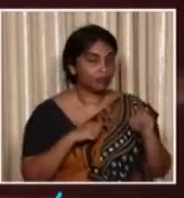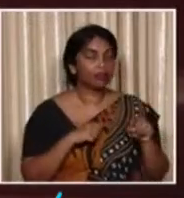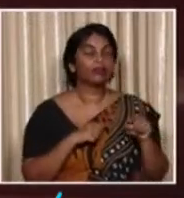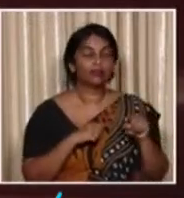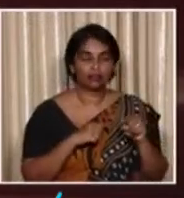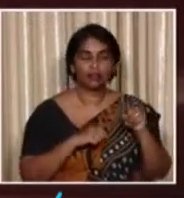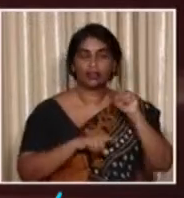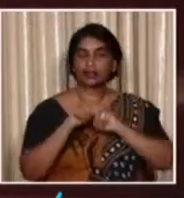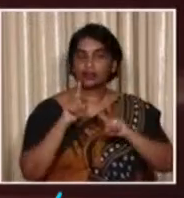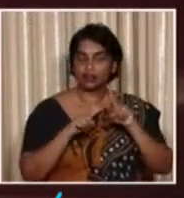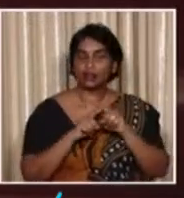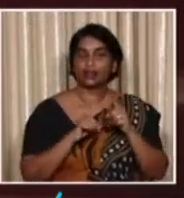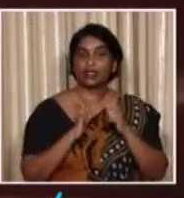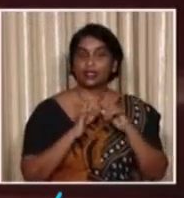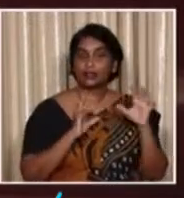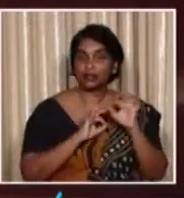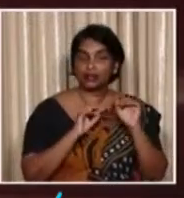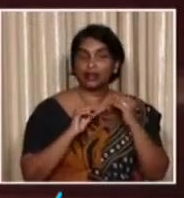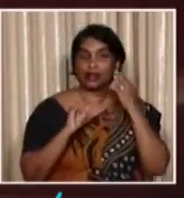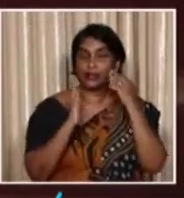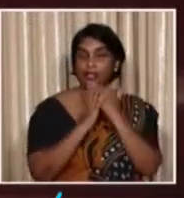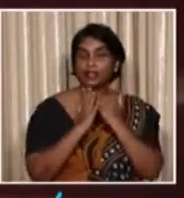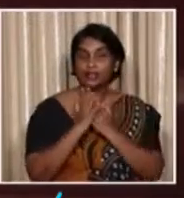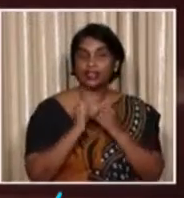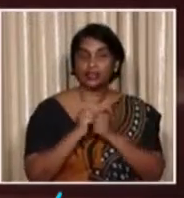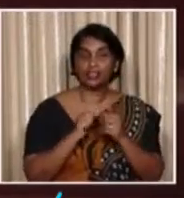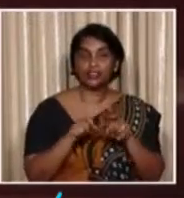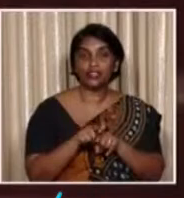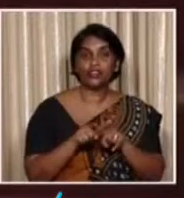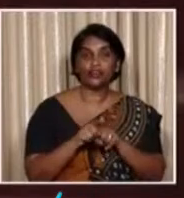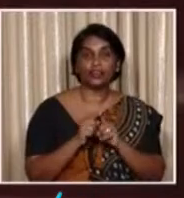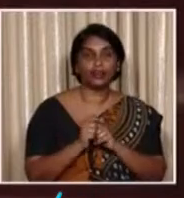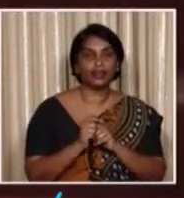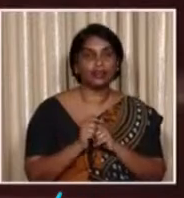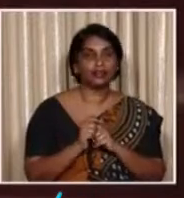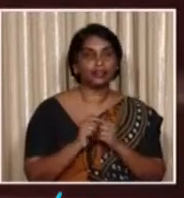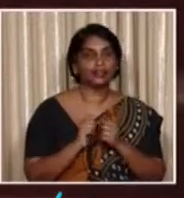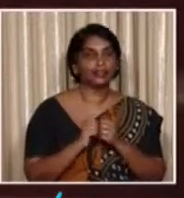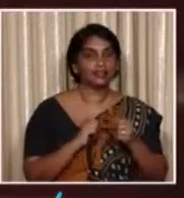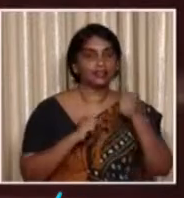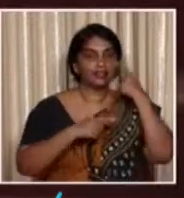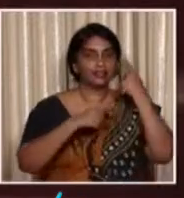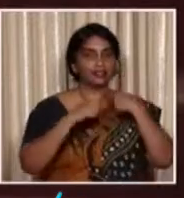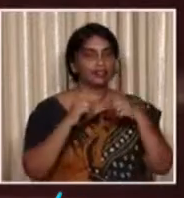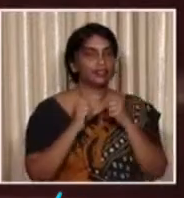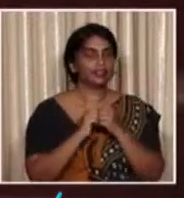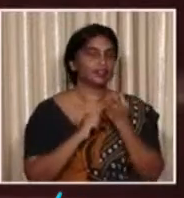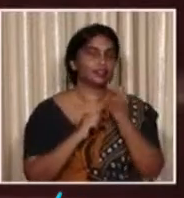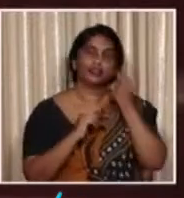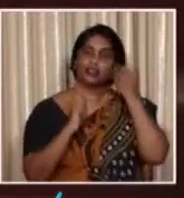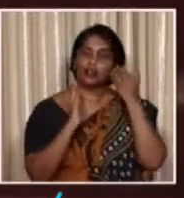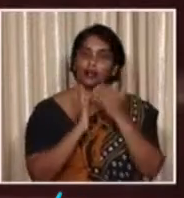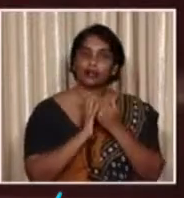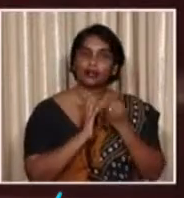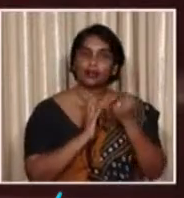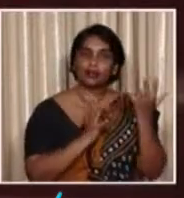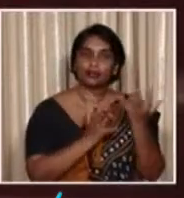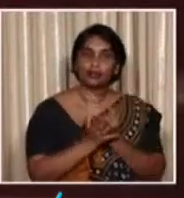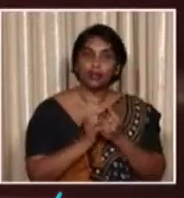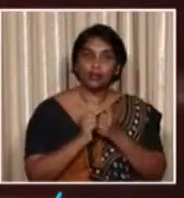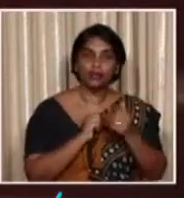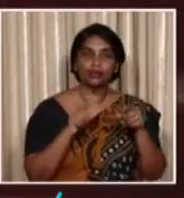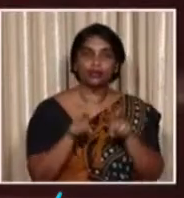uwat Rakshana Ayatane Ita Vagaki and Nisajatantara Nityanua Apideka Mudal Aikaraganime Hekiava